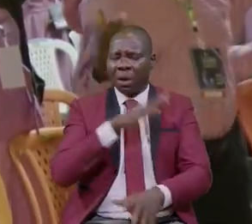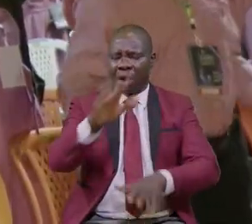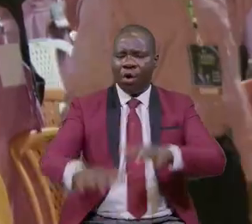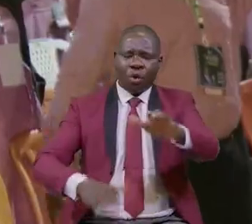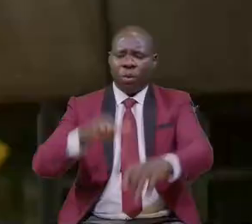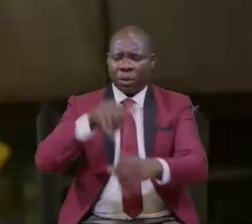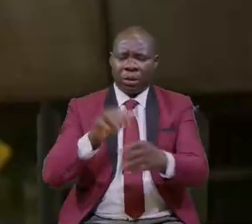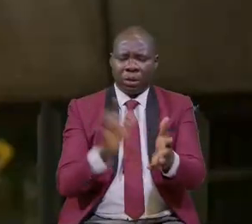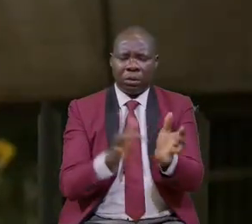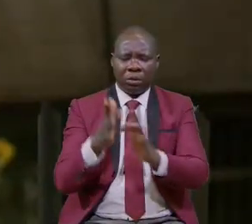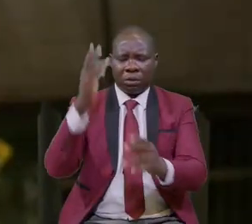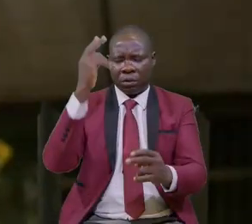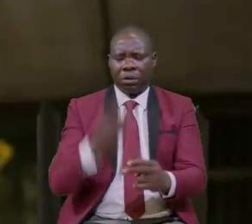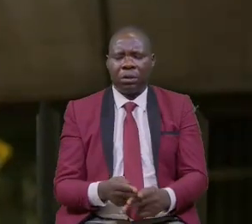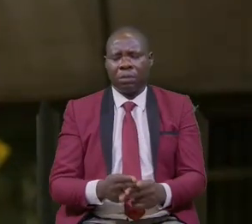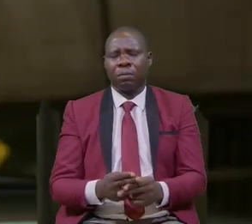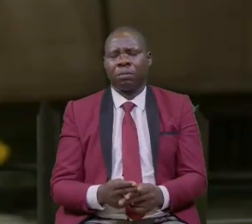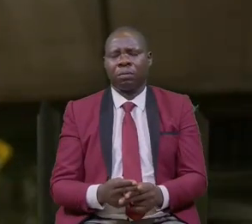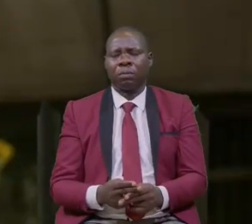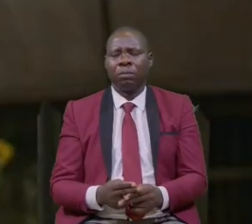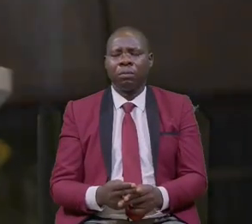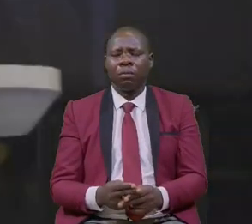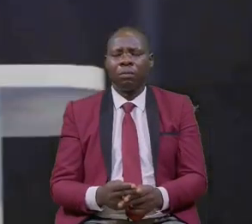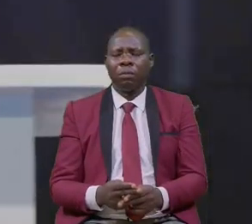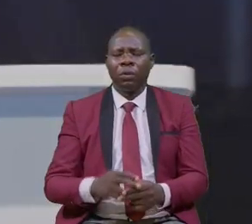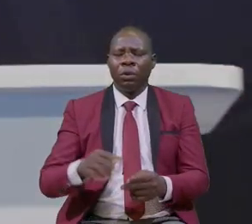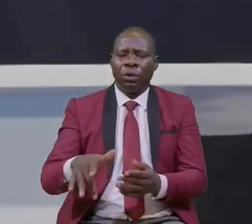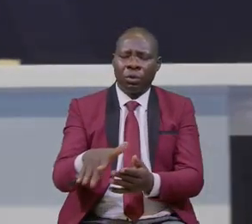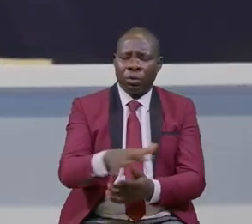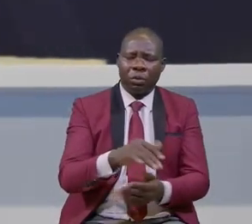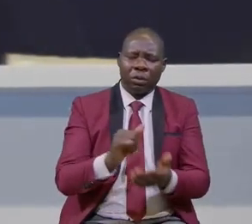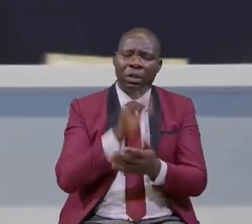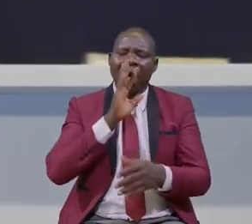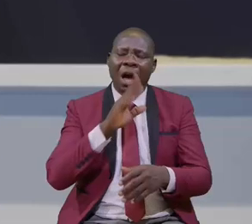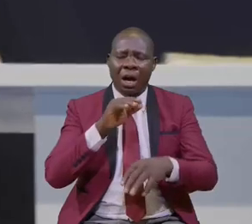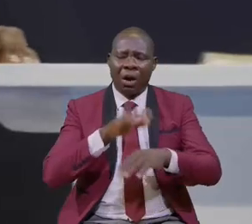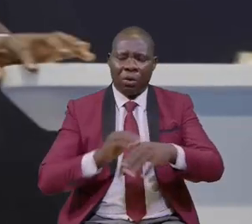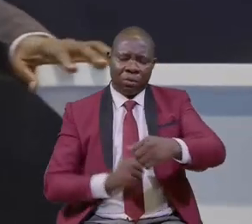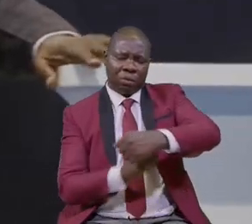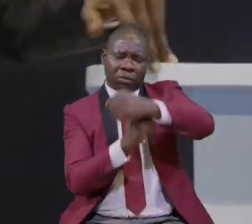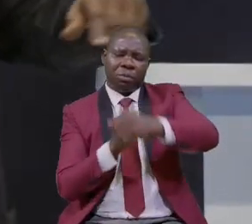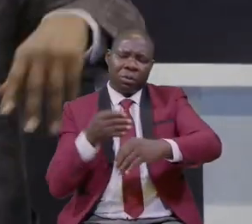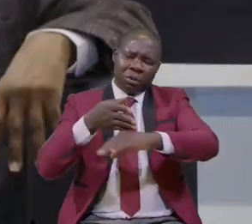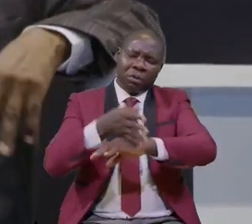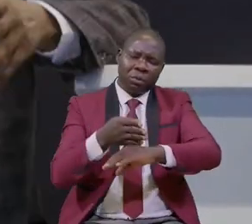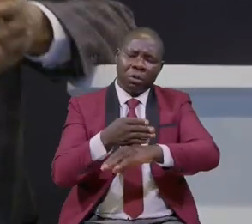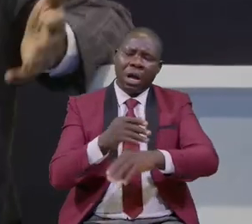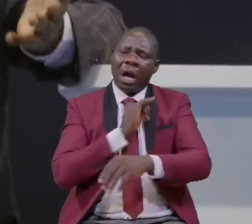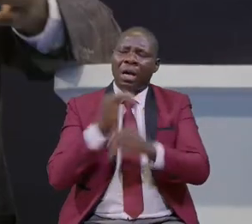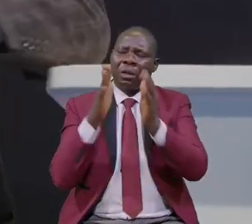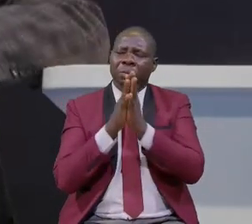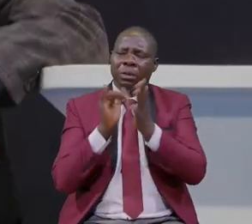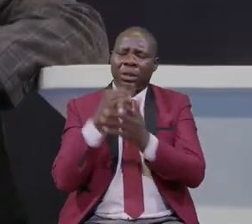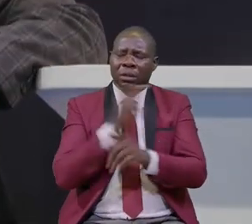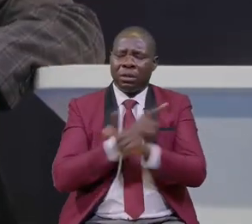nom de Jésus ceux qui sont sur les béquilles je prie que